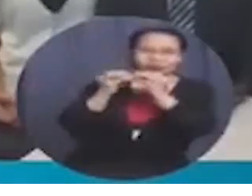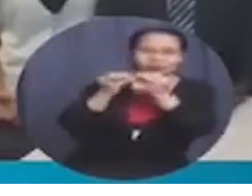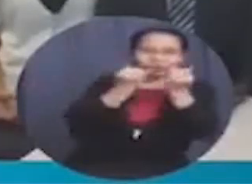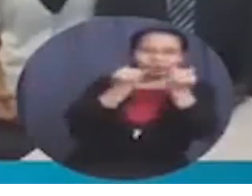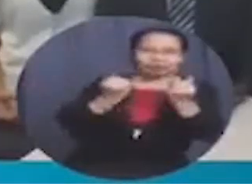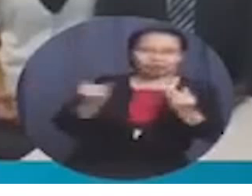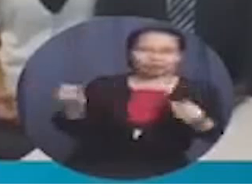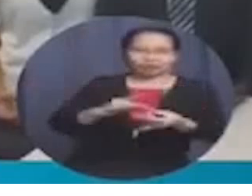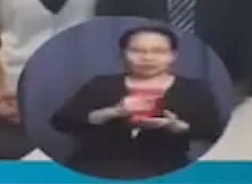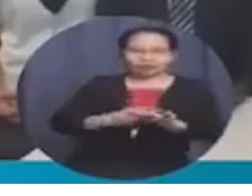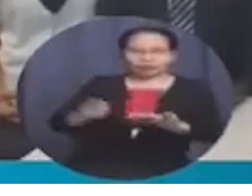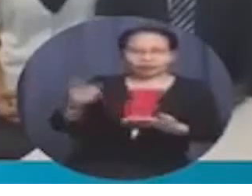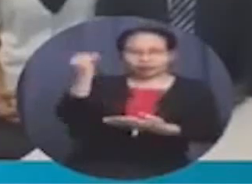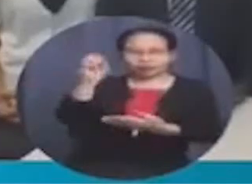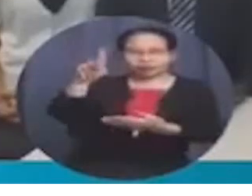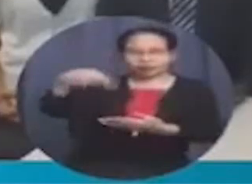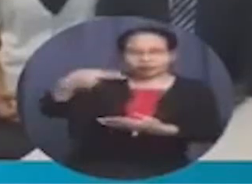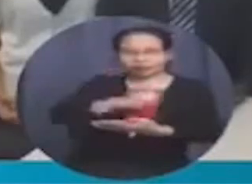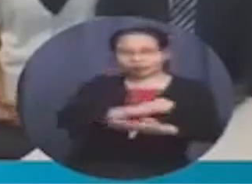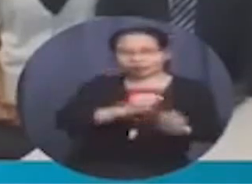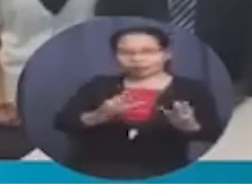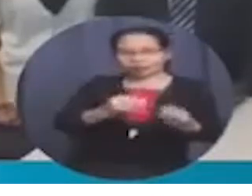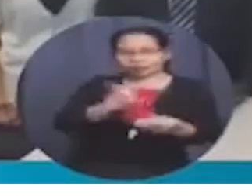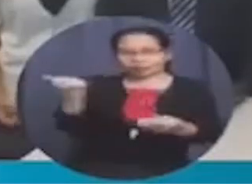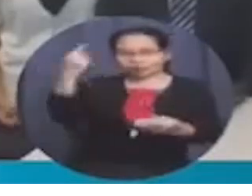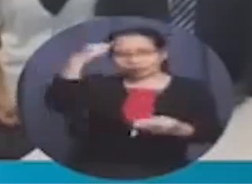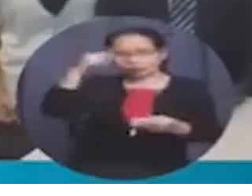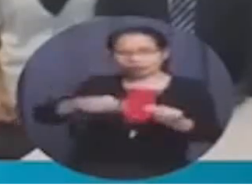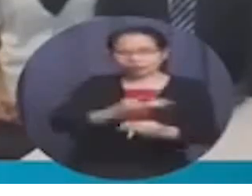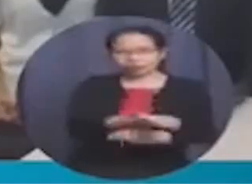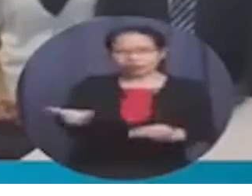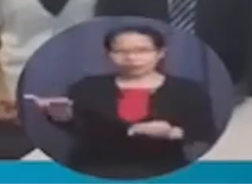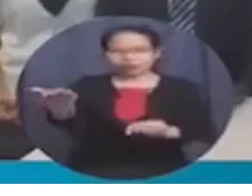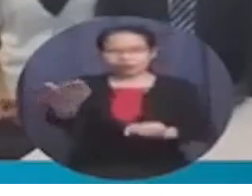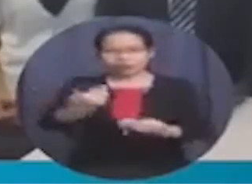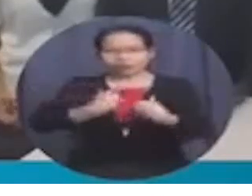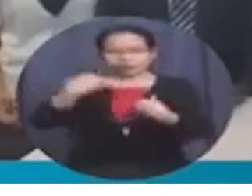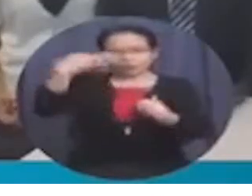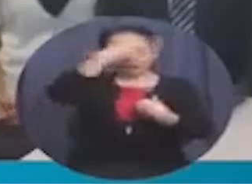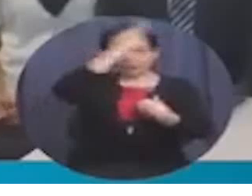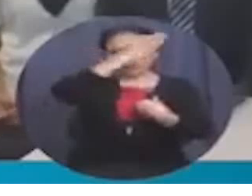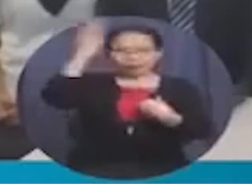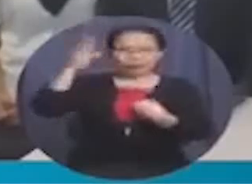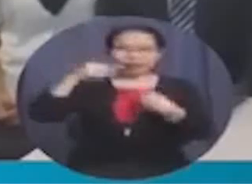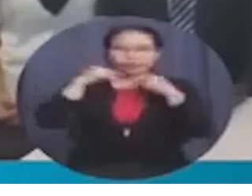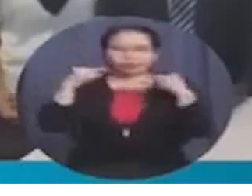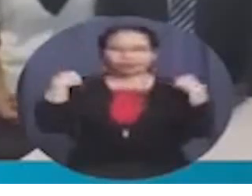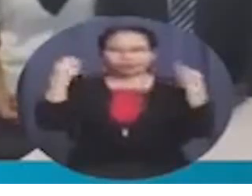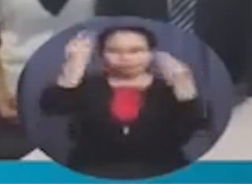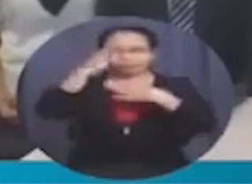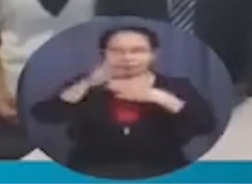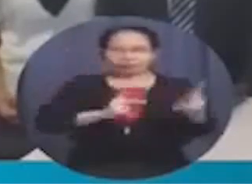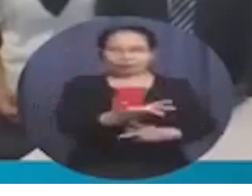Mag-isip nga kayo, mga kababayang Katoliko, pati itong mga pare, maawa kayo sa inaakay nyo. Pinaglululukon nyo habang